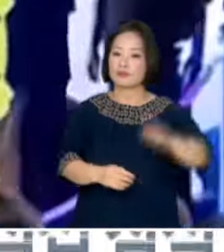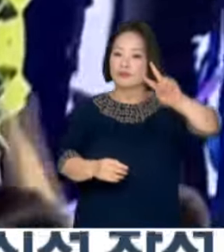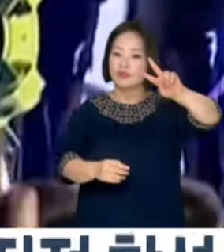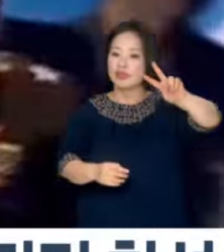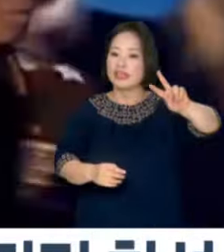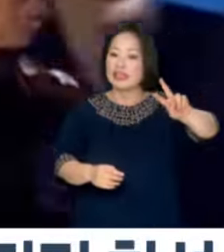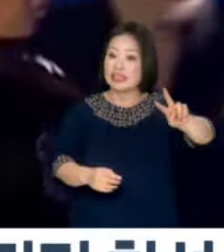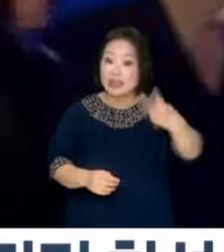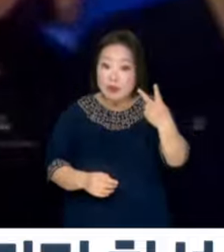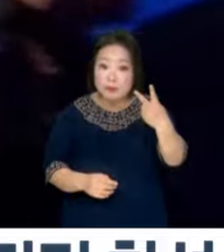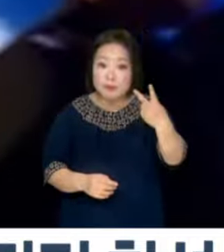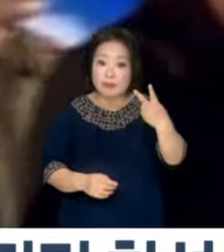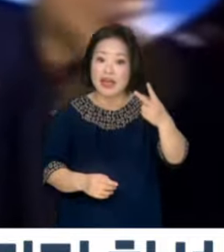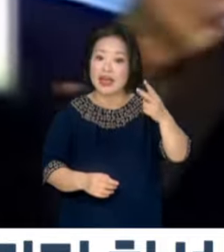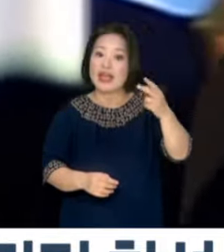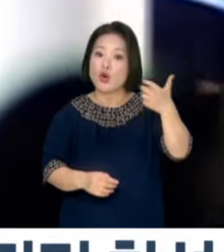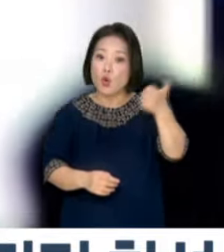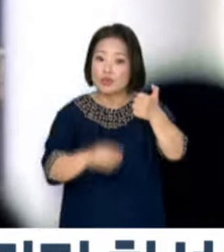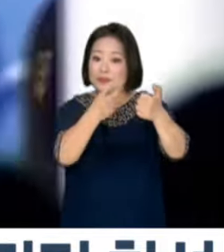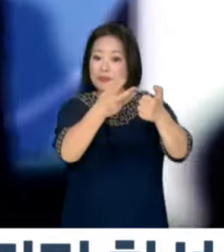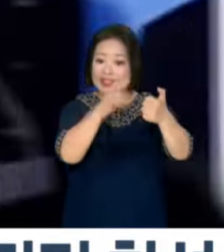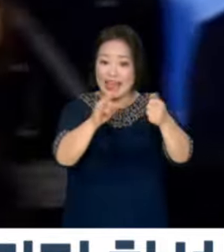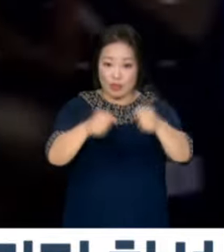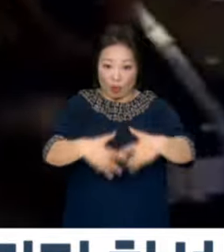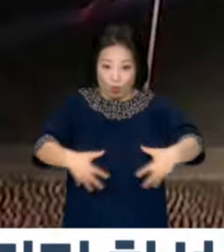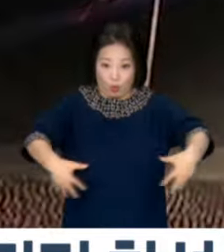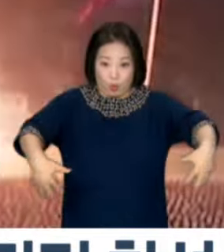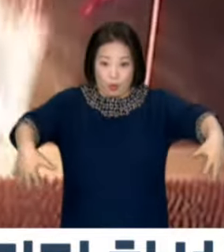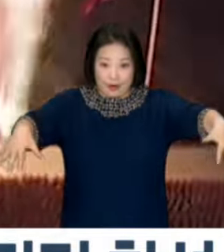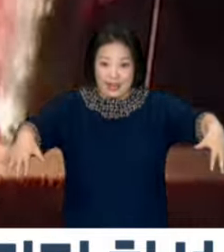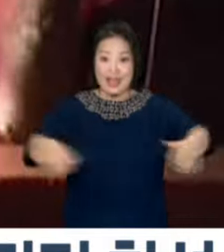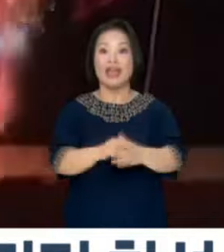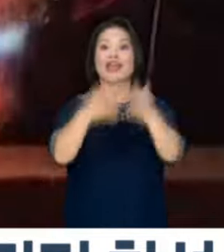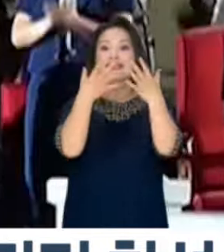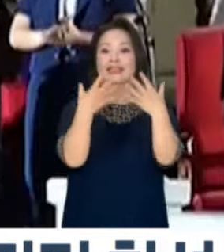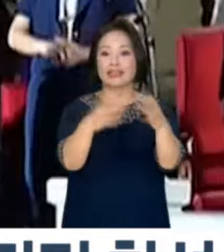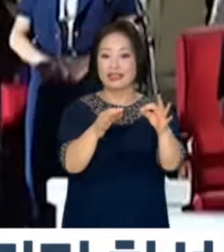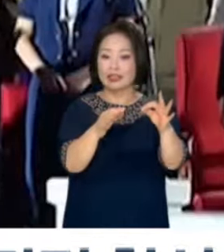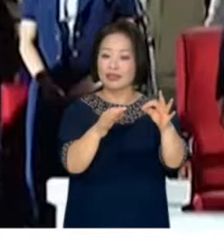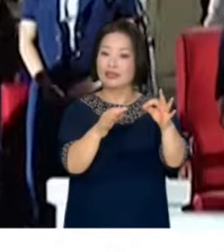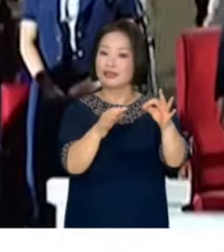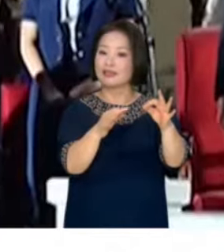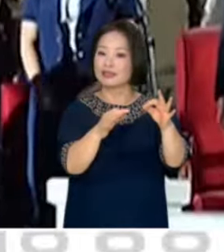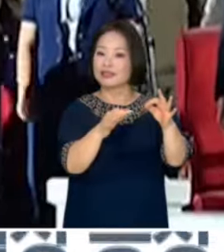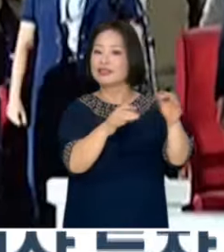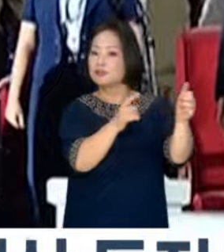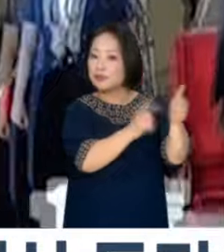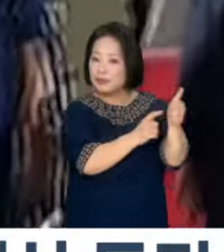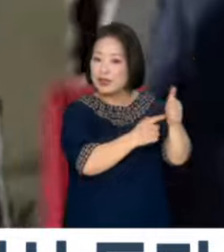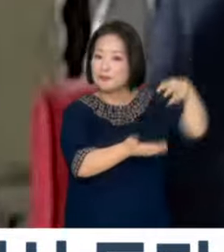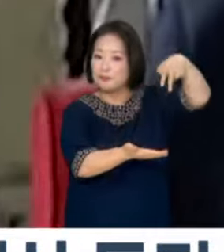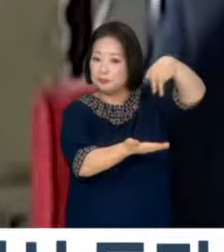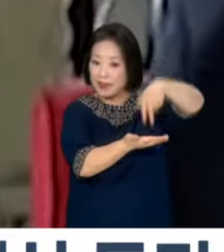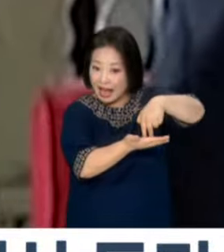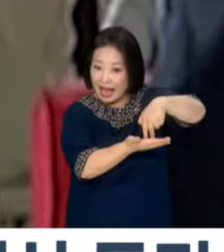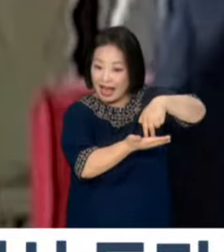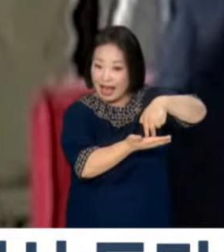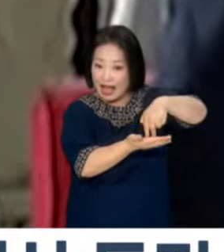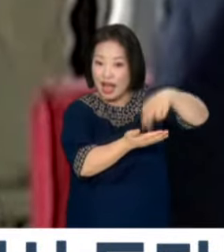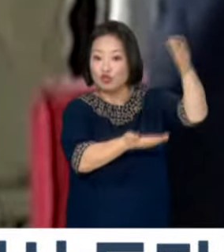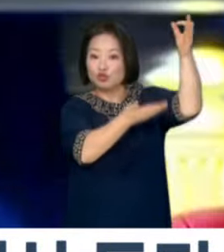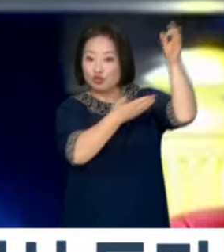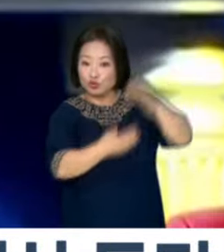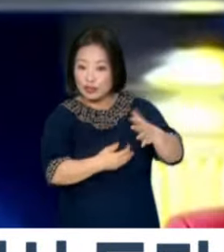250대의 발사대 앞 대형 연단에 김 위원장이 서 있습니다. 후계자설이 나오는 딸 주혜도 3개월 만에 함께 등장한